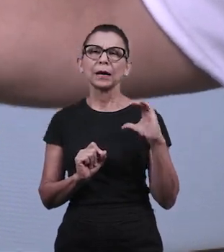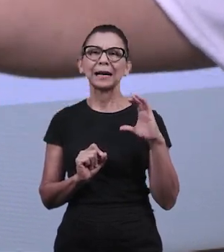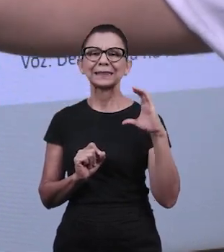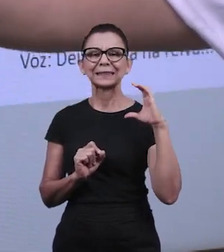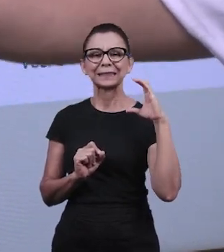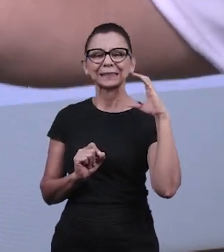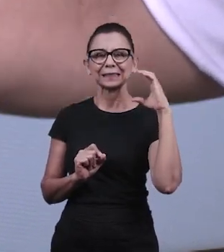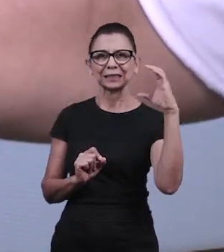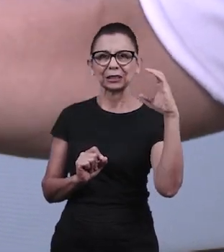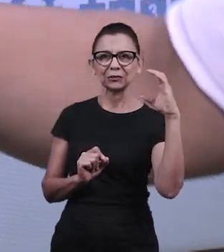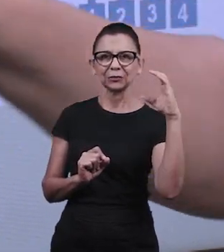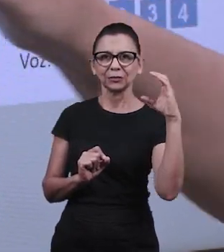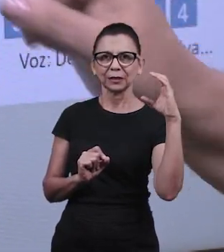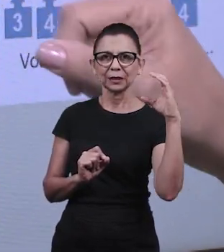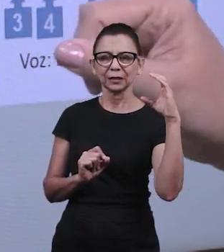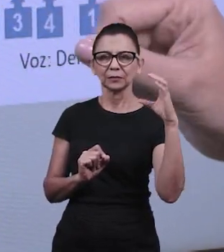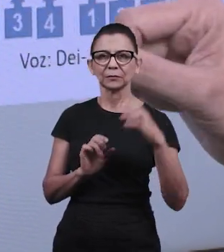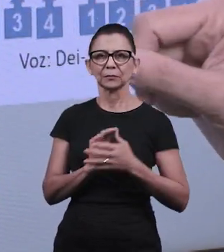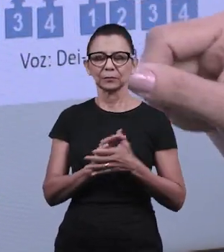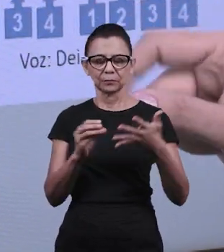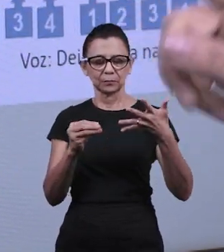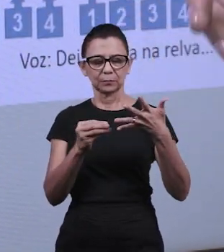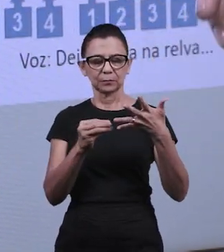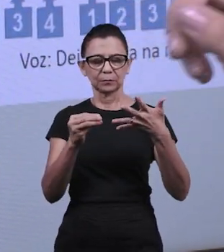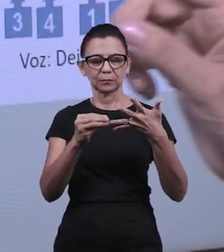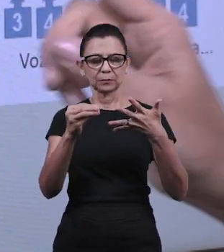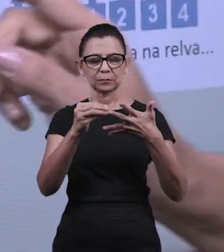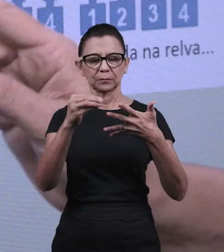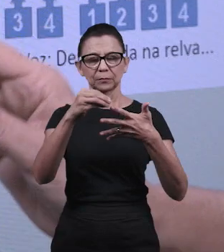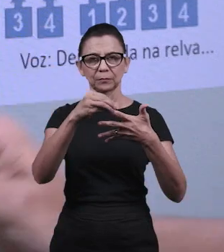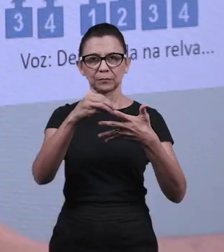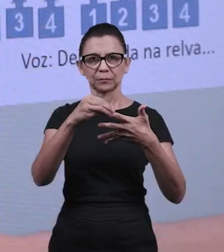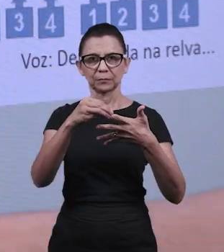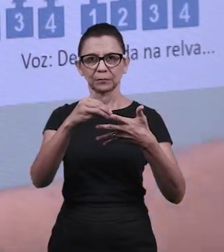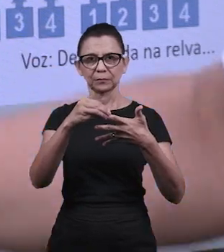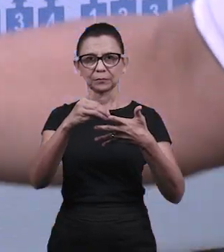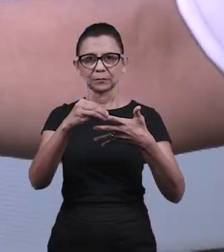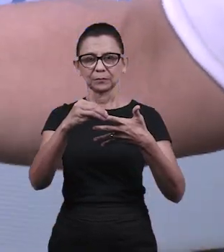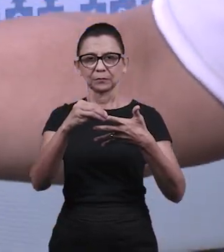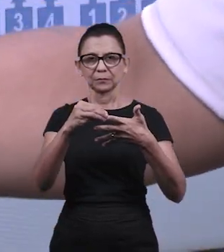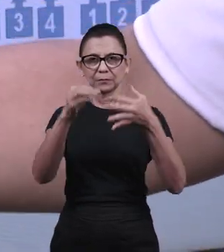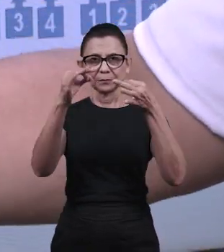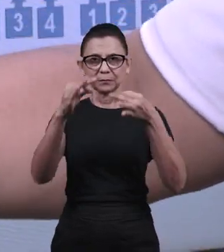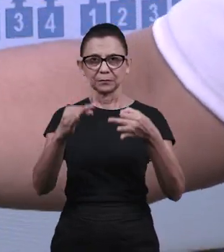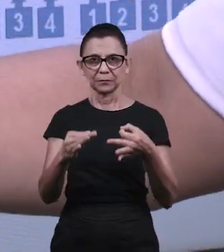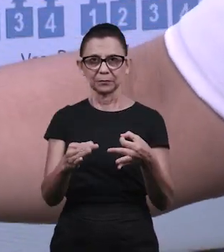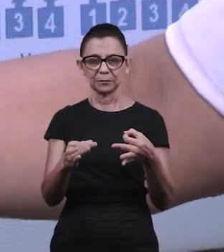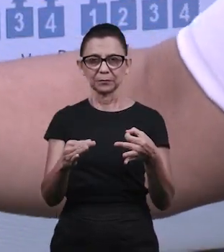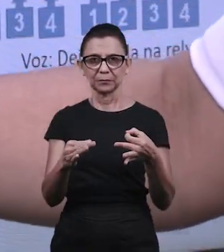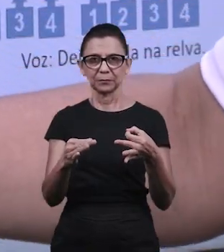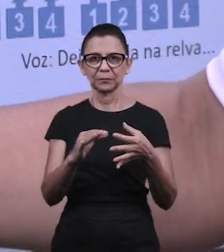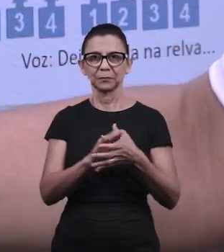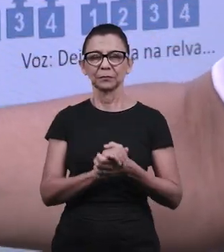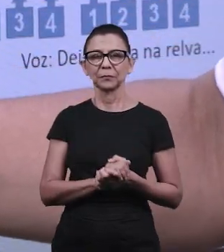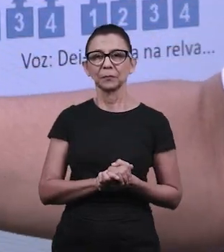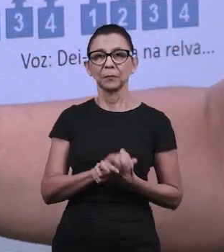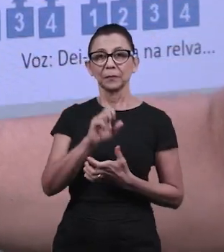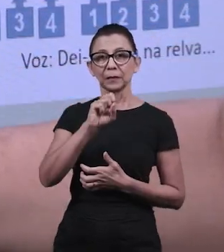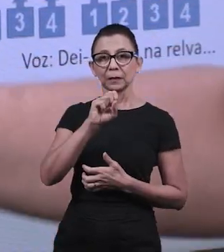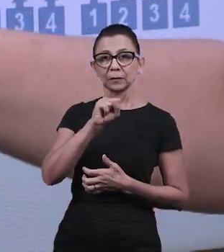правильно, в самом начале, на первую сильную долю. Давайте посмотрим. Си, соль,